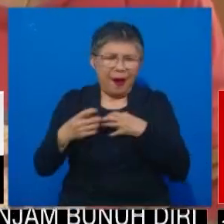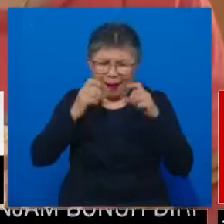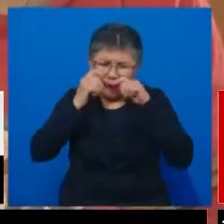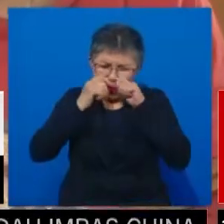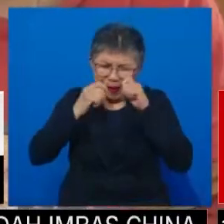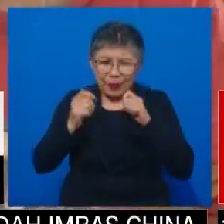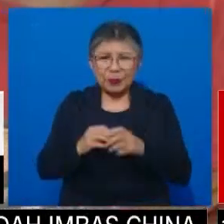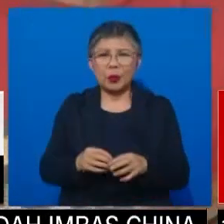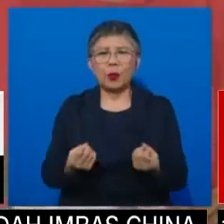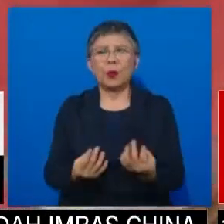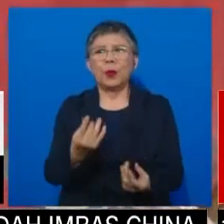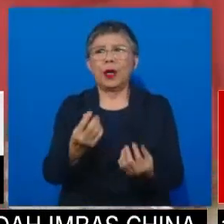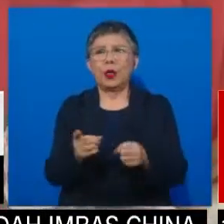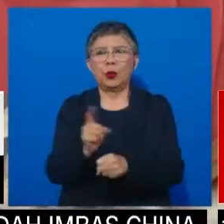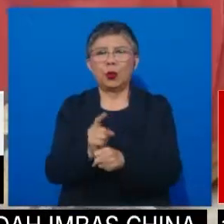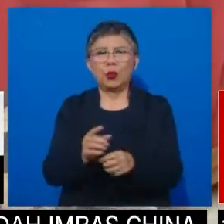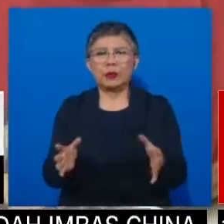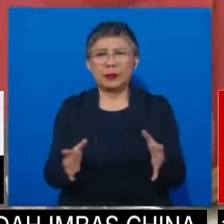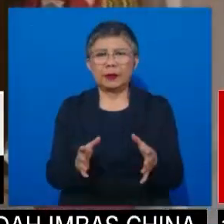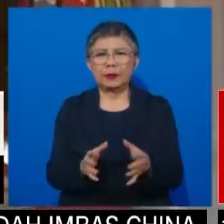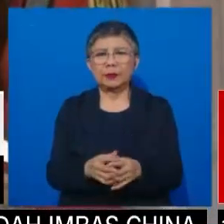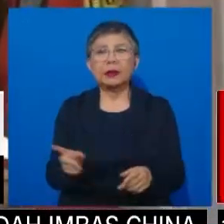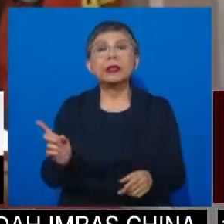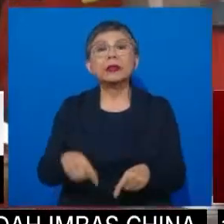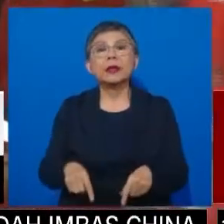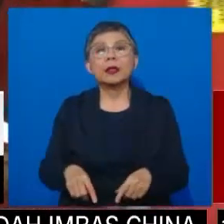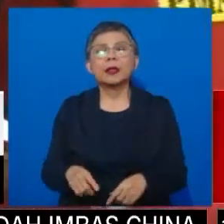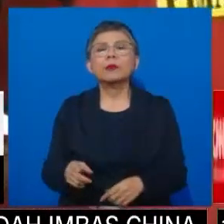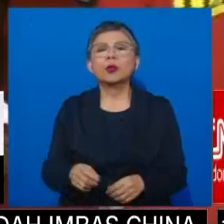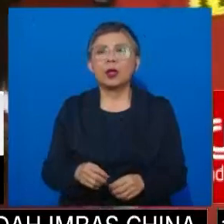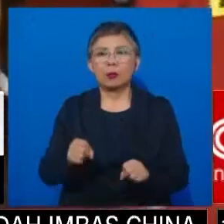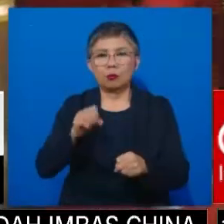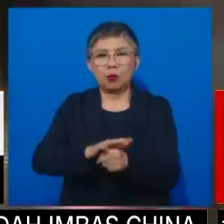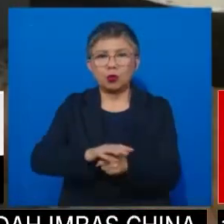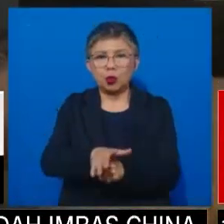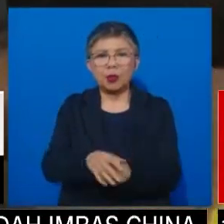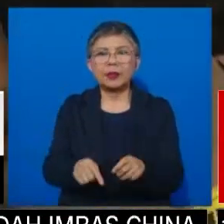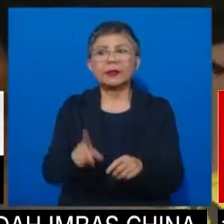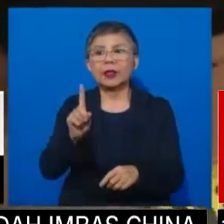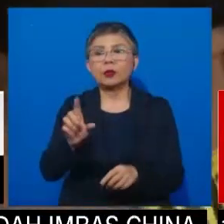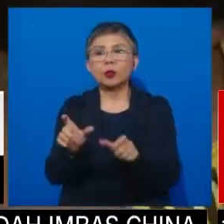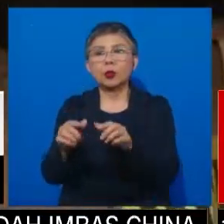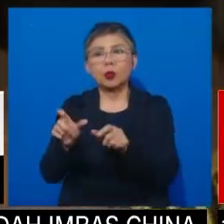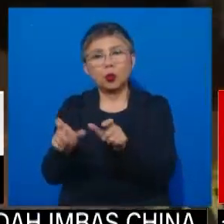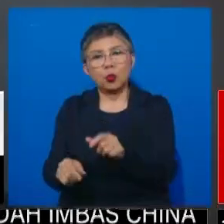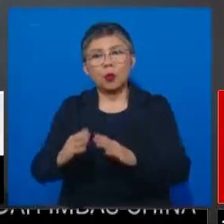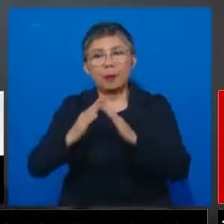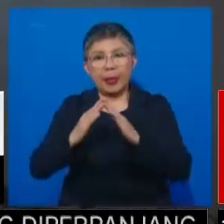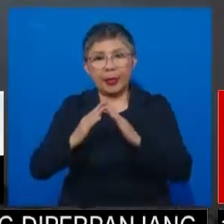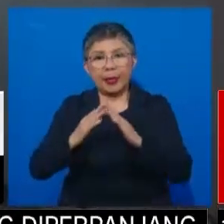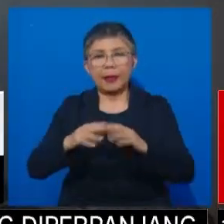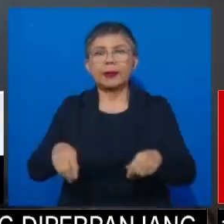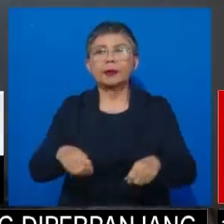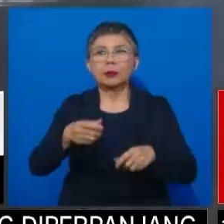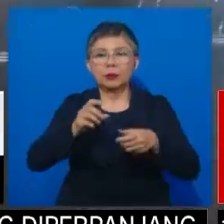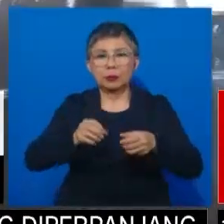bangunan usahanya terbakar. Sementara itu, kebakaran terjadi diduga akibat kebocoran gas di salah satu rumah makan saat kompor tengah digunakan